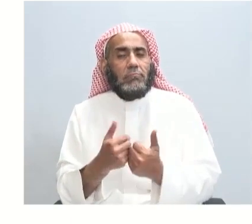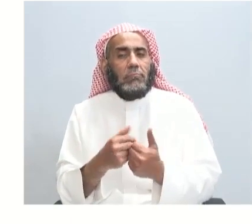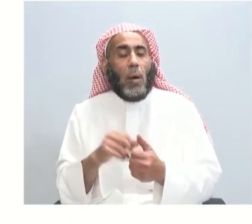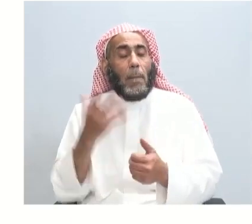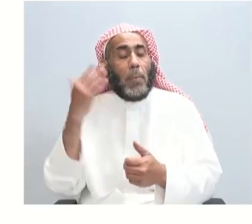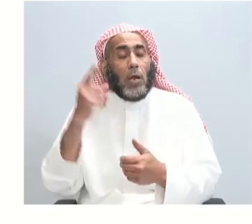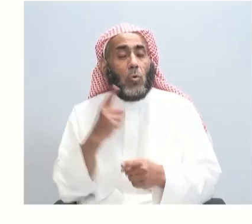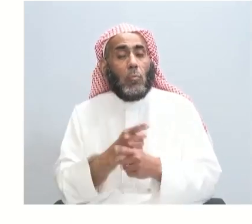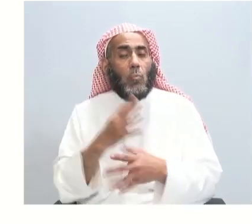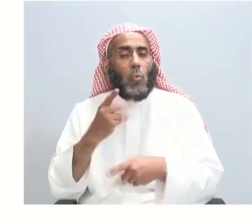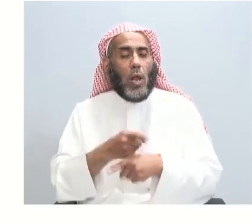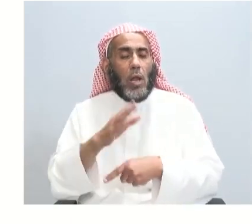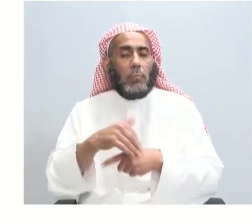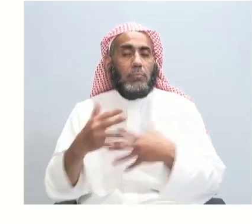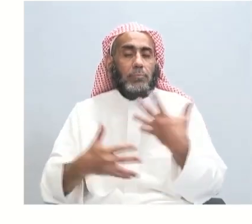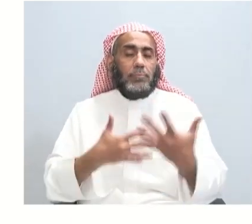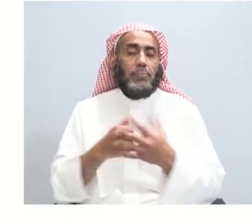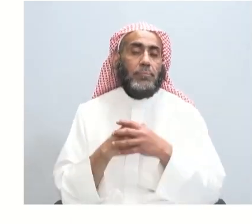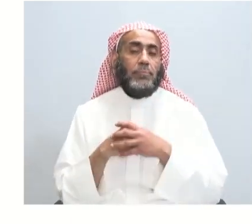ما رأيكم؟